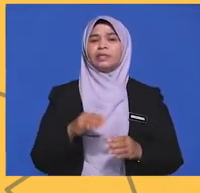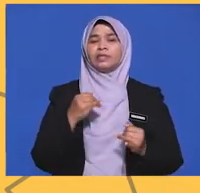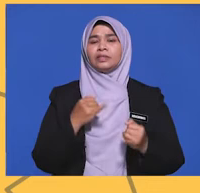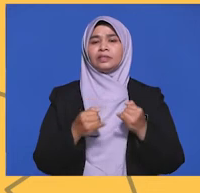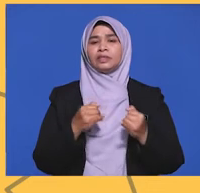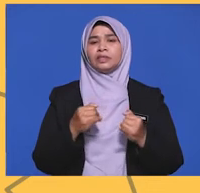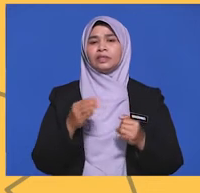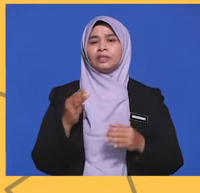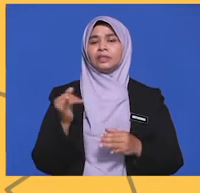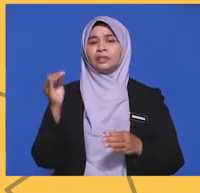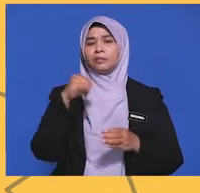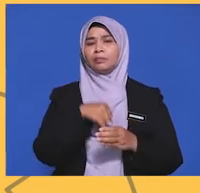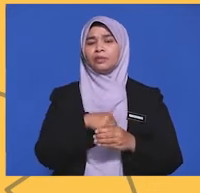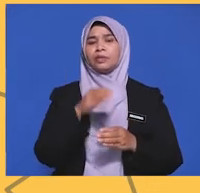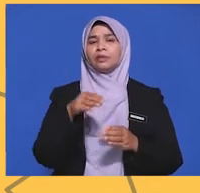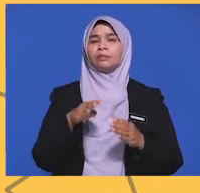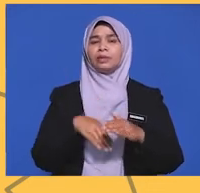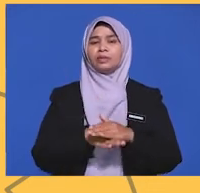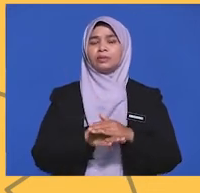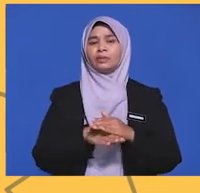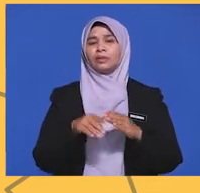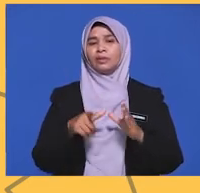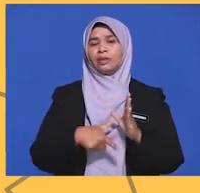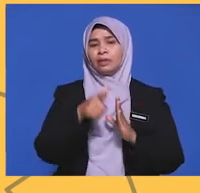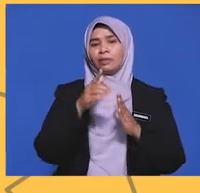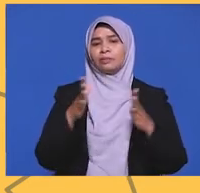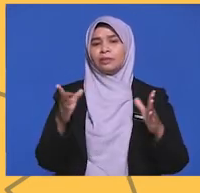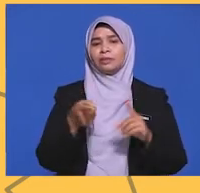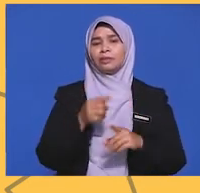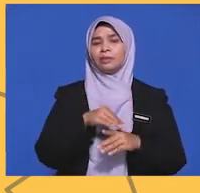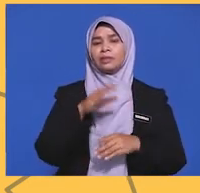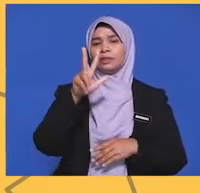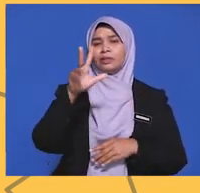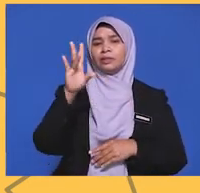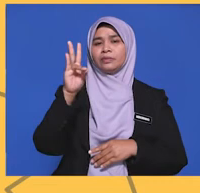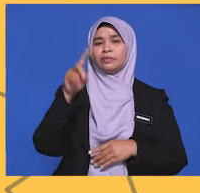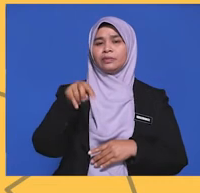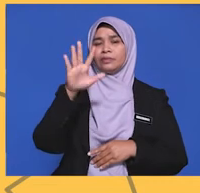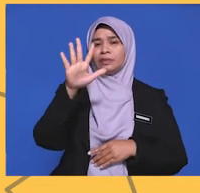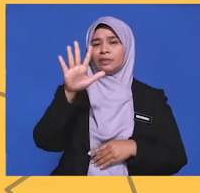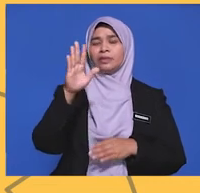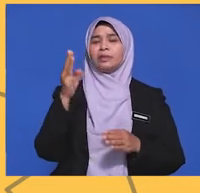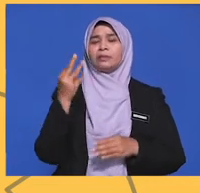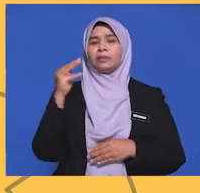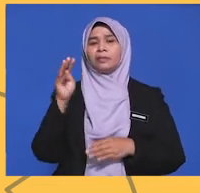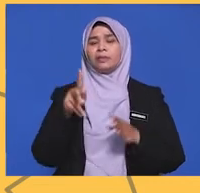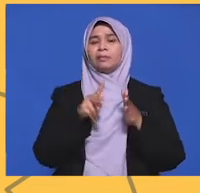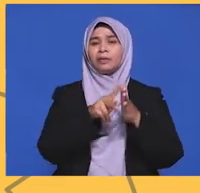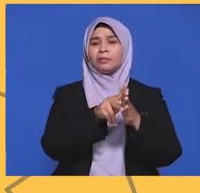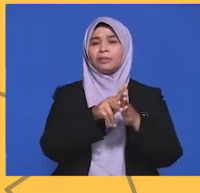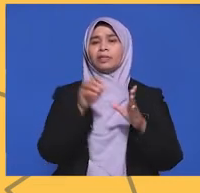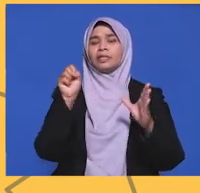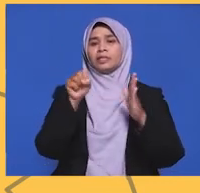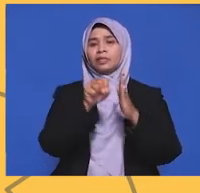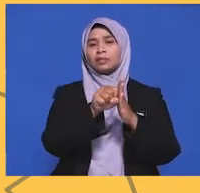Jika input yang dimasukkan lebih besar daripada 37.5, maka paparkan